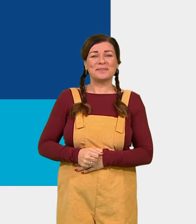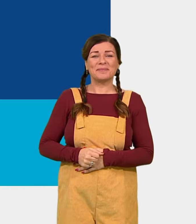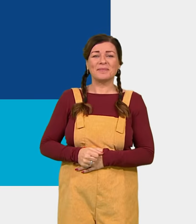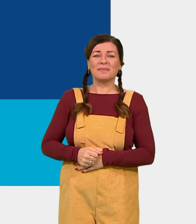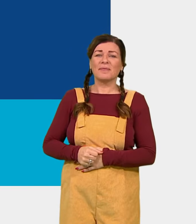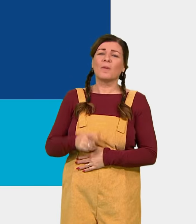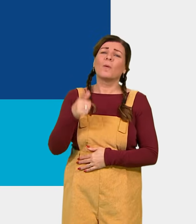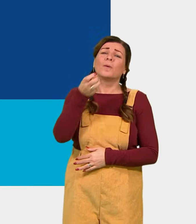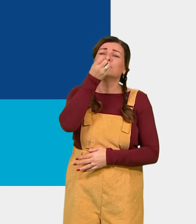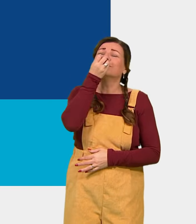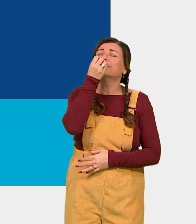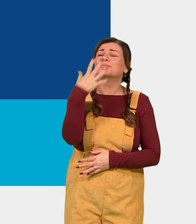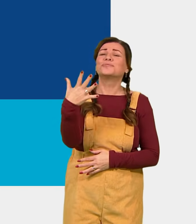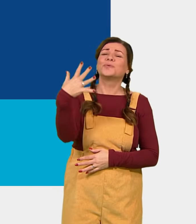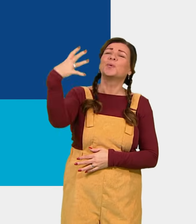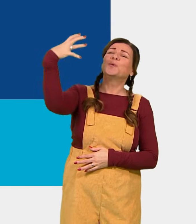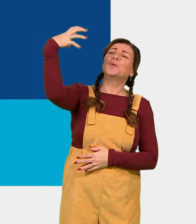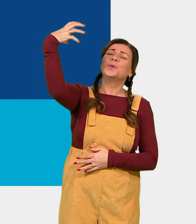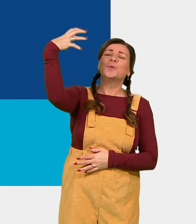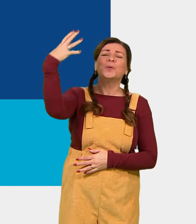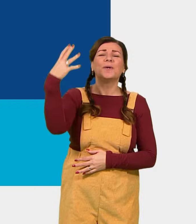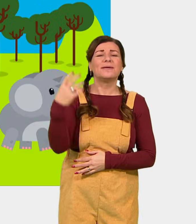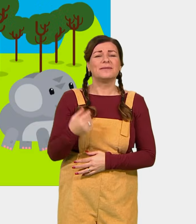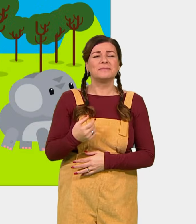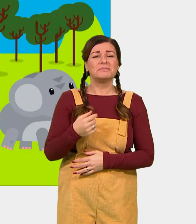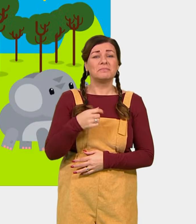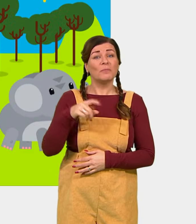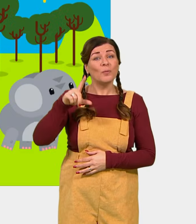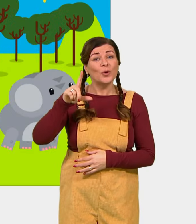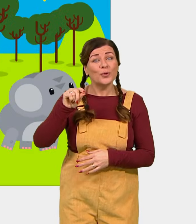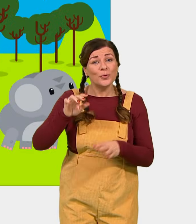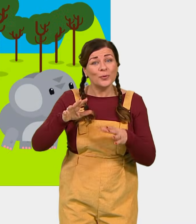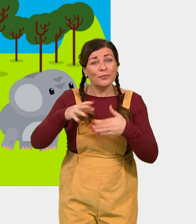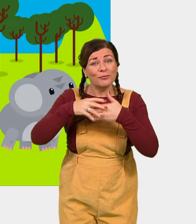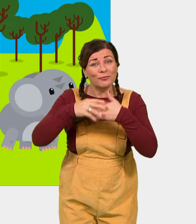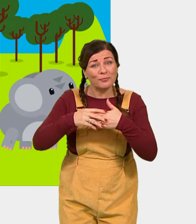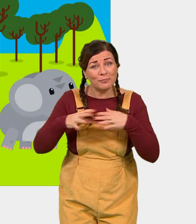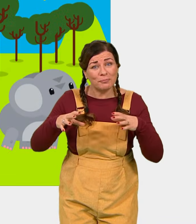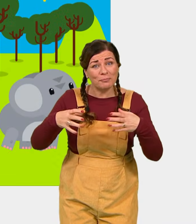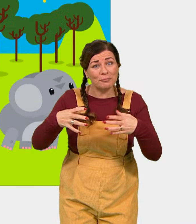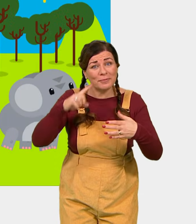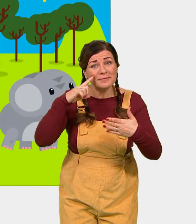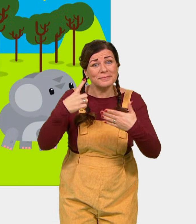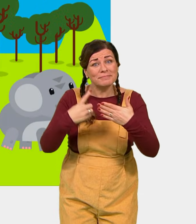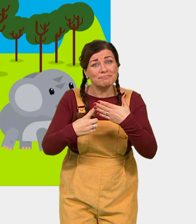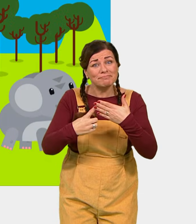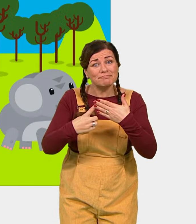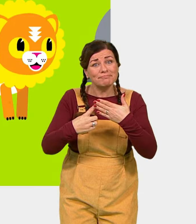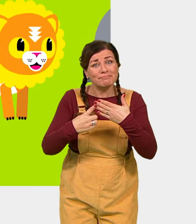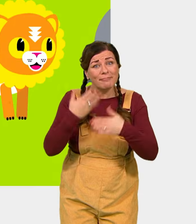hi'n ddiwrnod braf, a phenderfynodd cyw a'i ffrindiau fynd am dro i'r